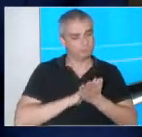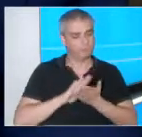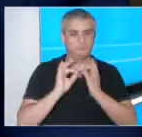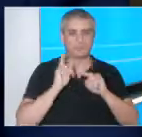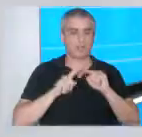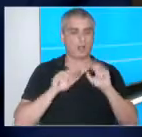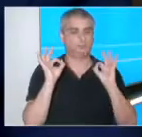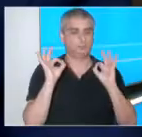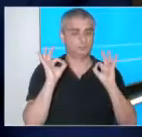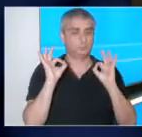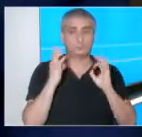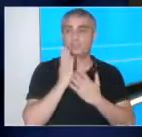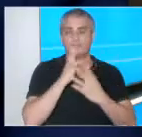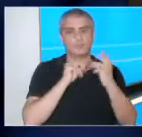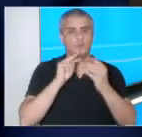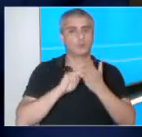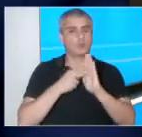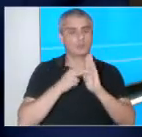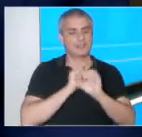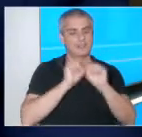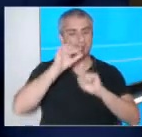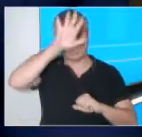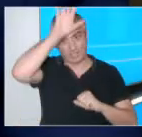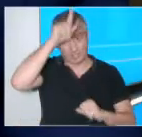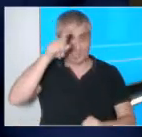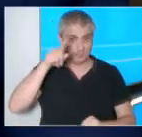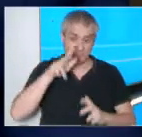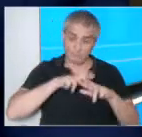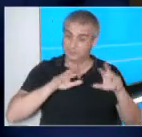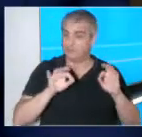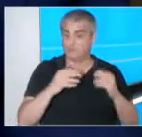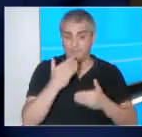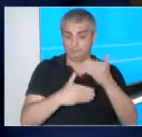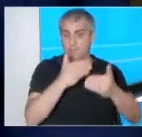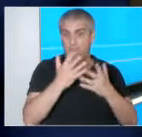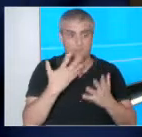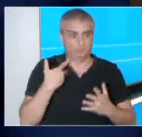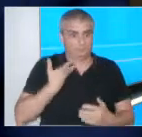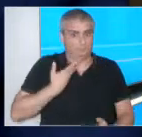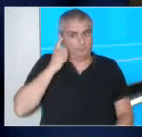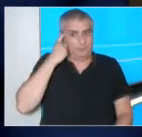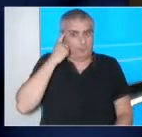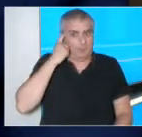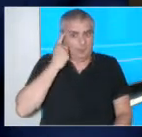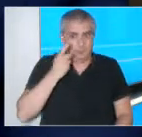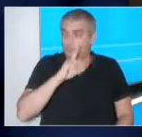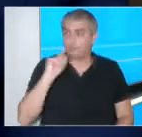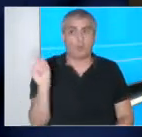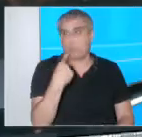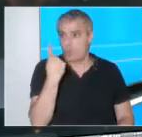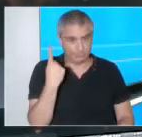בלי תקלות. שוחחנו גם על תוכנית הגרעין האיראנית שמצבה המתקדם מעורר דאגה אצל